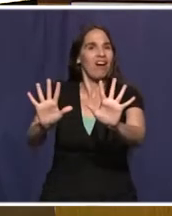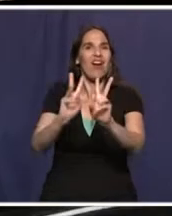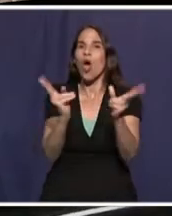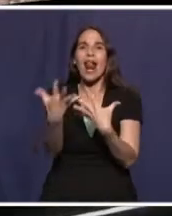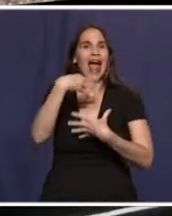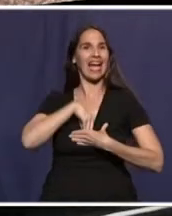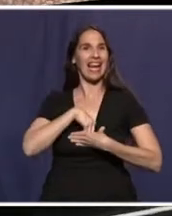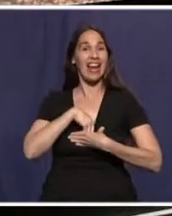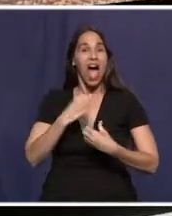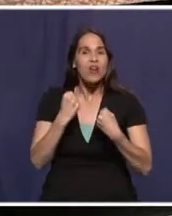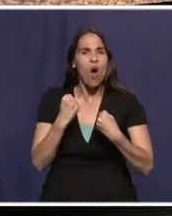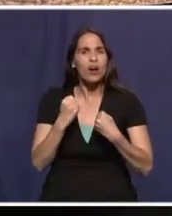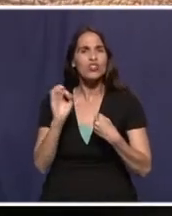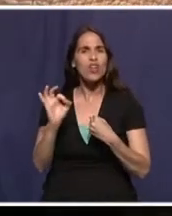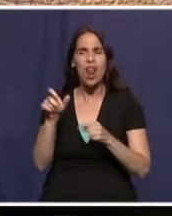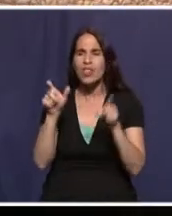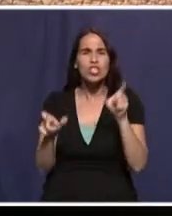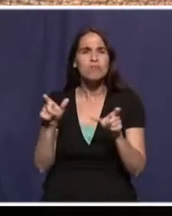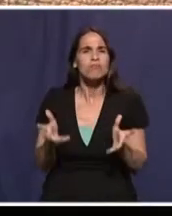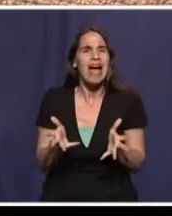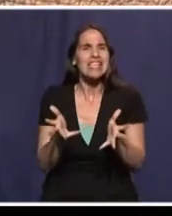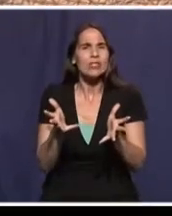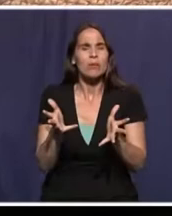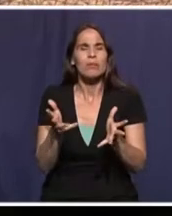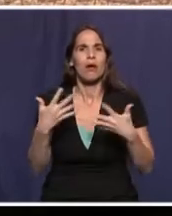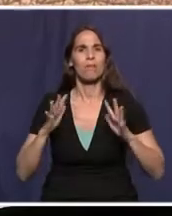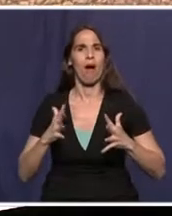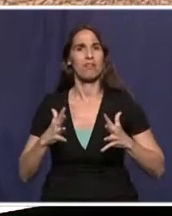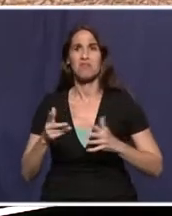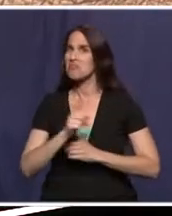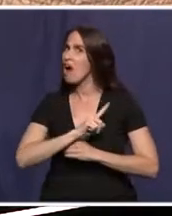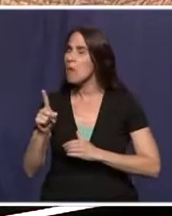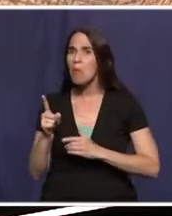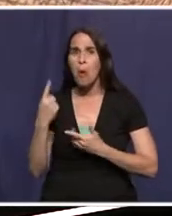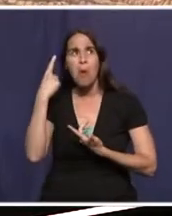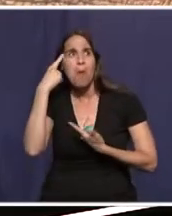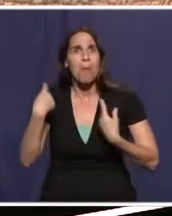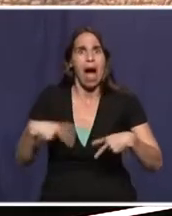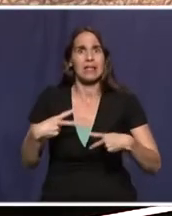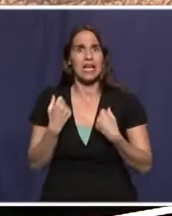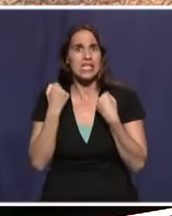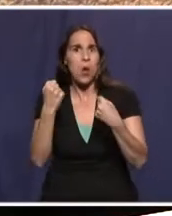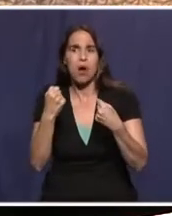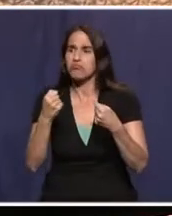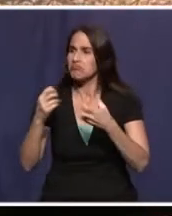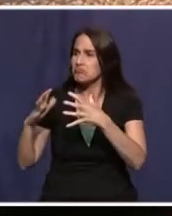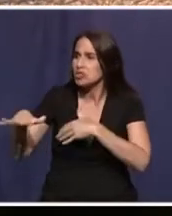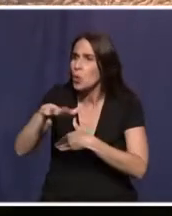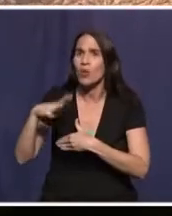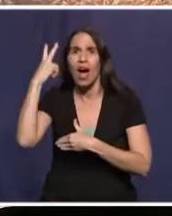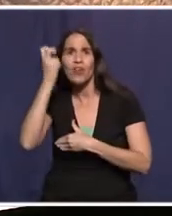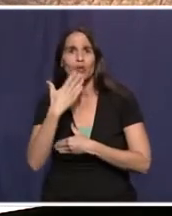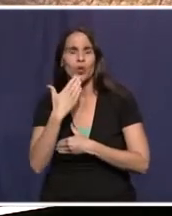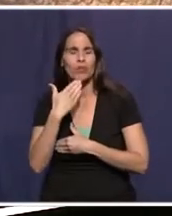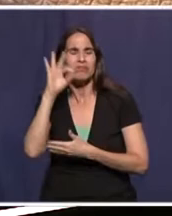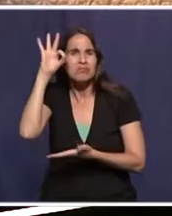הבולט של תושבי העיר היה פחד. מעולם לא פחדתי לנסוע ברחבי העיר, שכונות ערביות ויהודיות כאחד. אך ביום זה